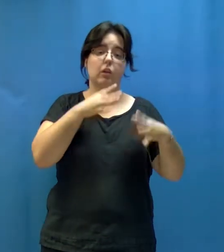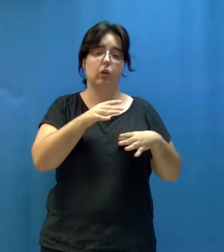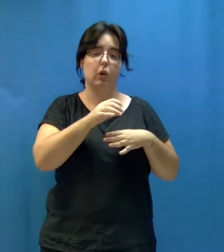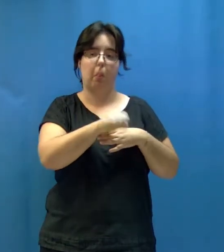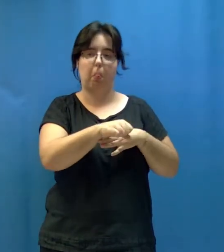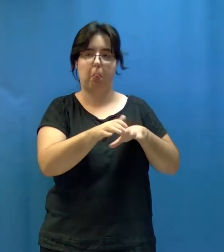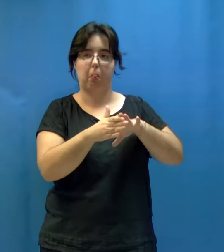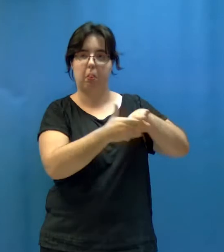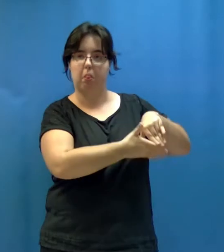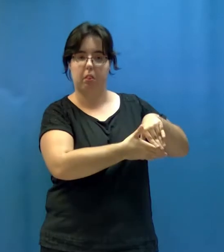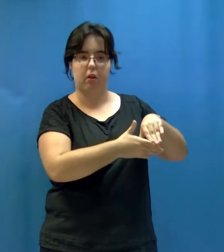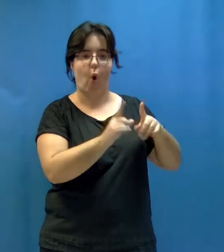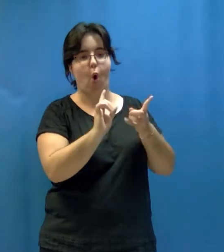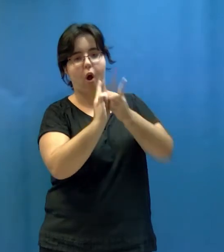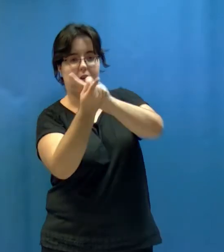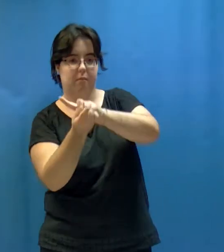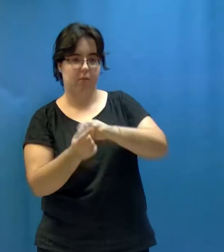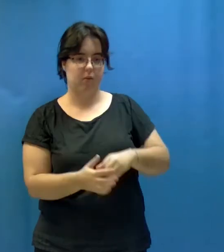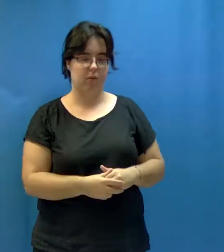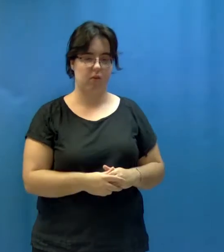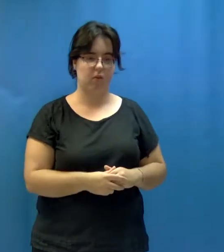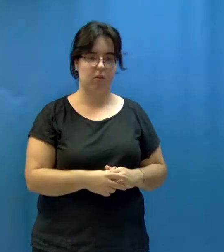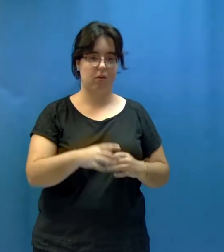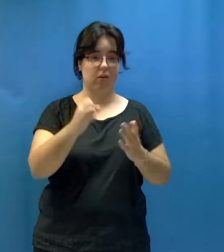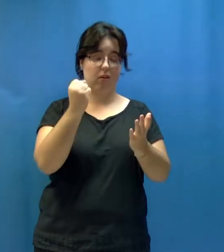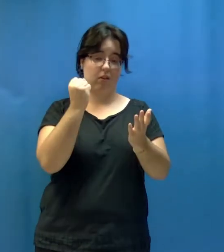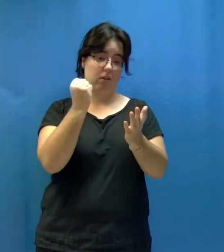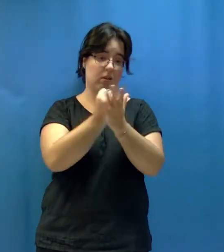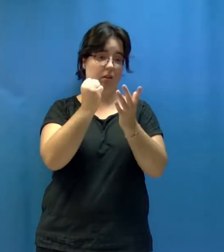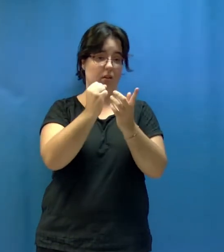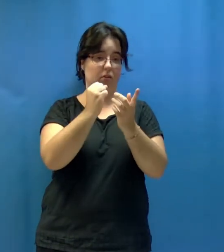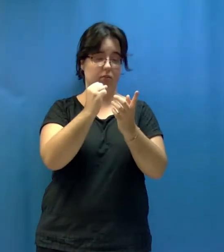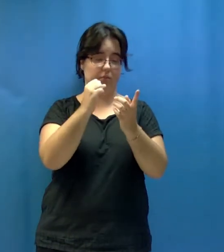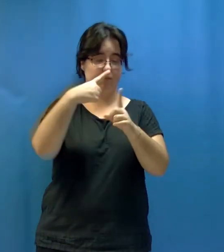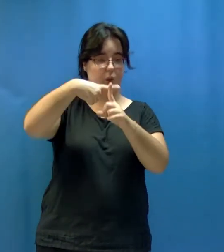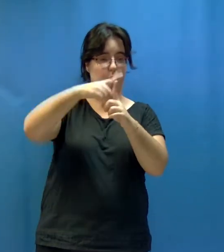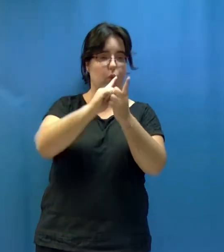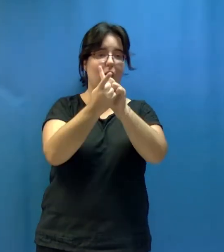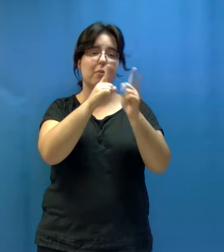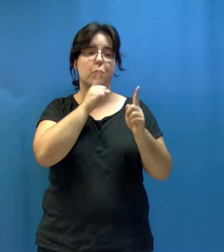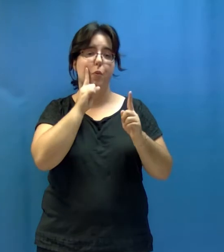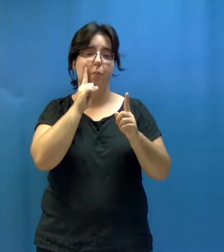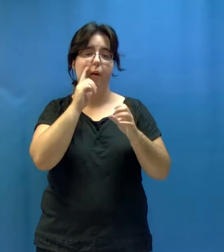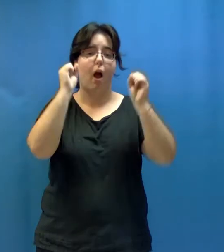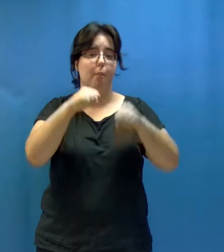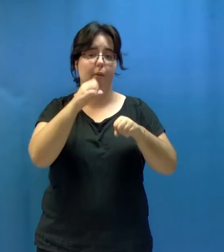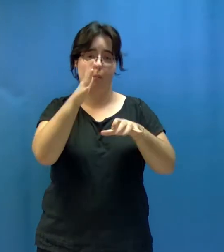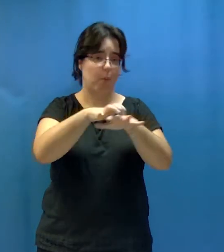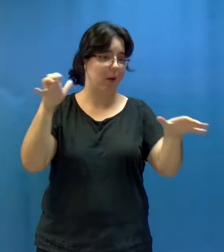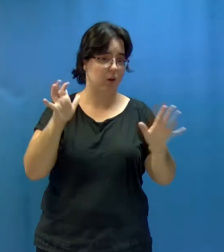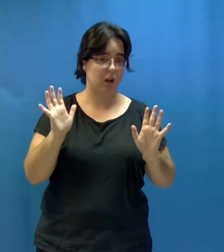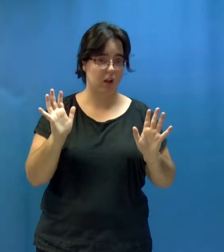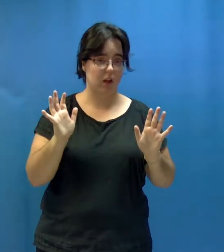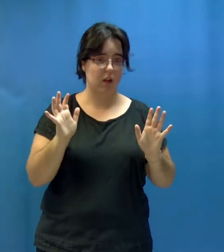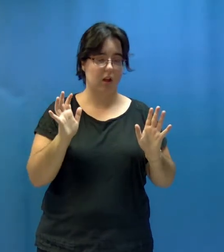canvien. Afirmen que el canvi d'inscripció de la creu es va aprovar per unanimitat i anomenen a tots els grups polítics d'aquell moment a l'Ajuntament menys el que